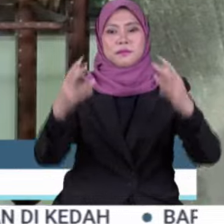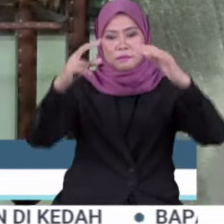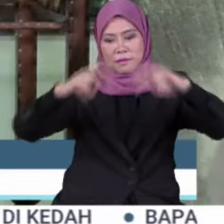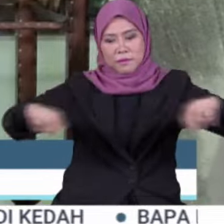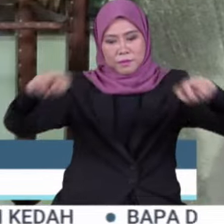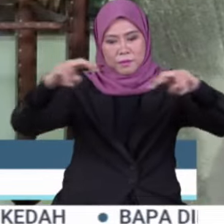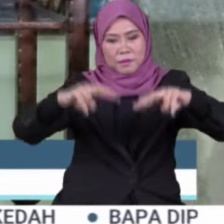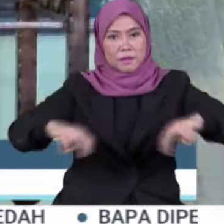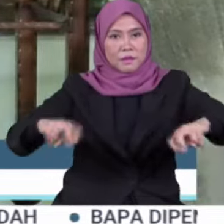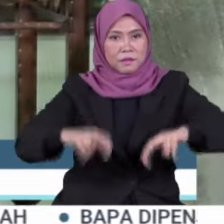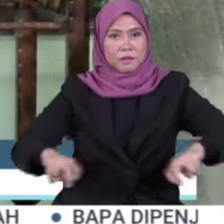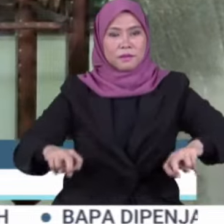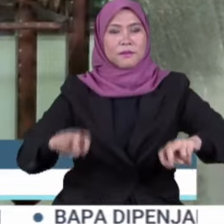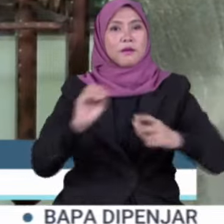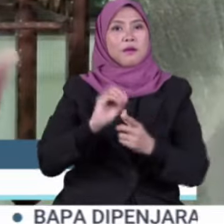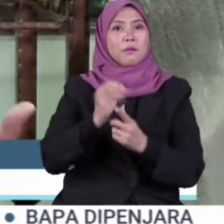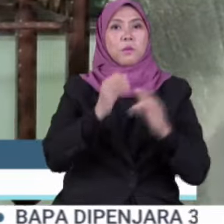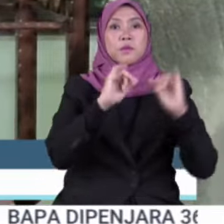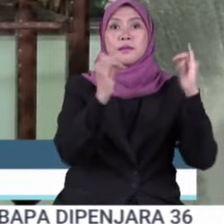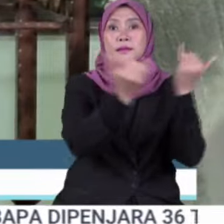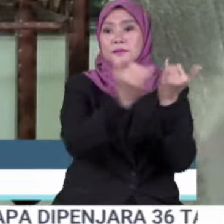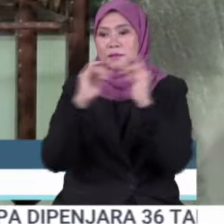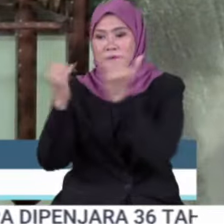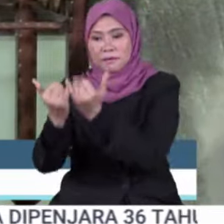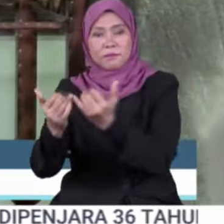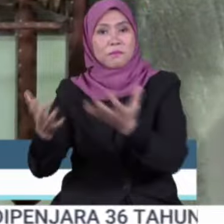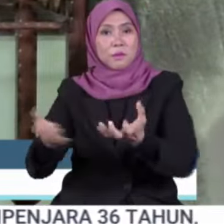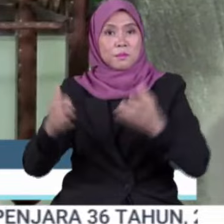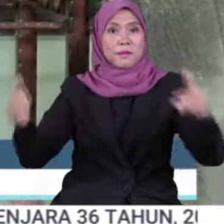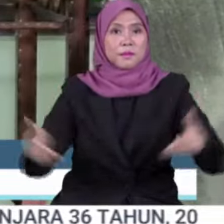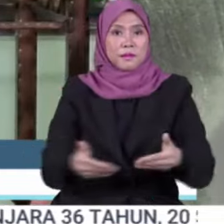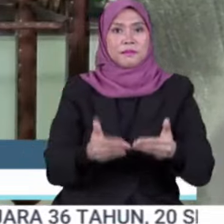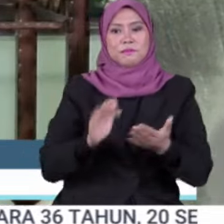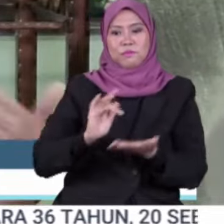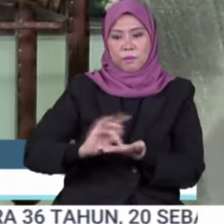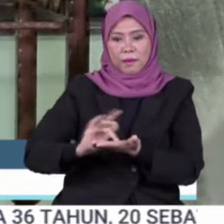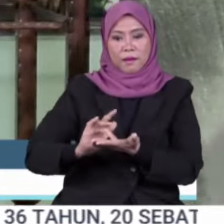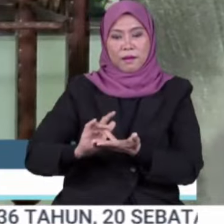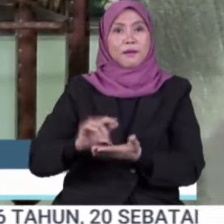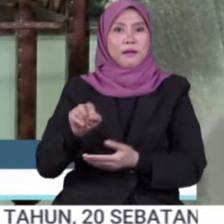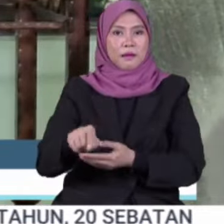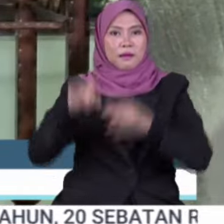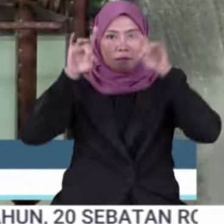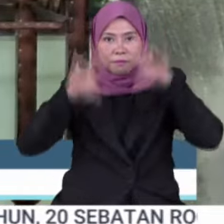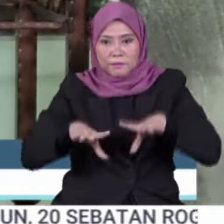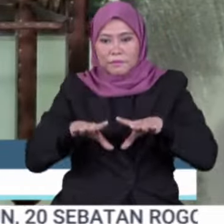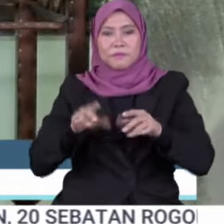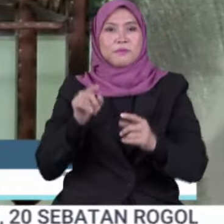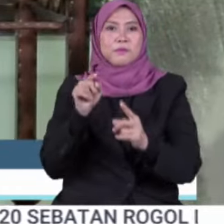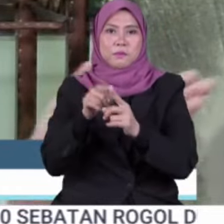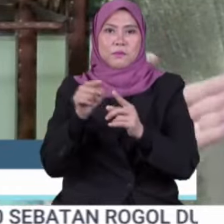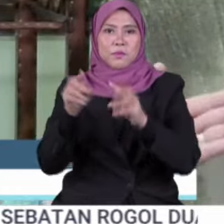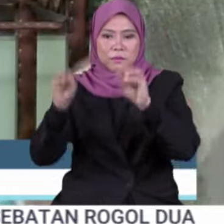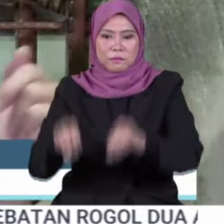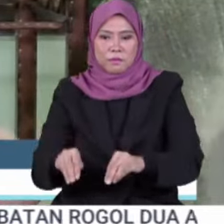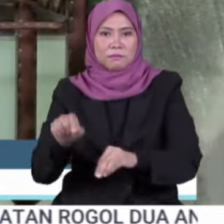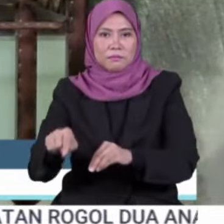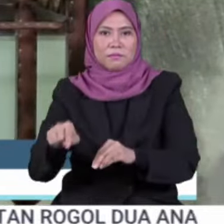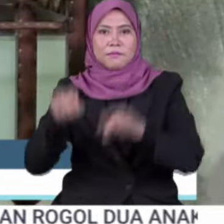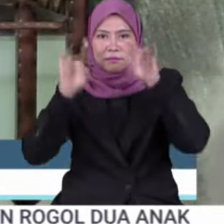research ataupun company yang mahu memperkenalkan treatment mereka melakukan first in human research dan